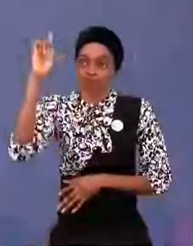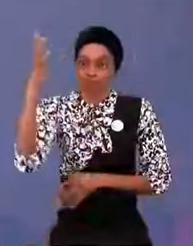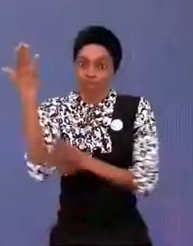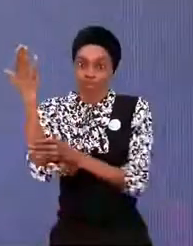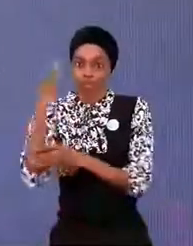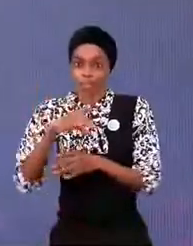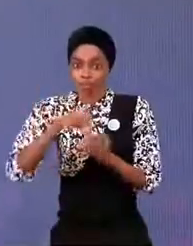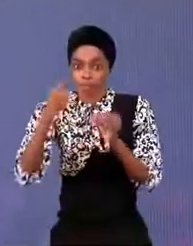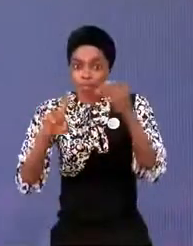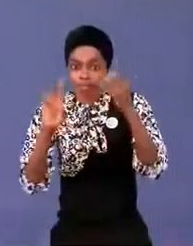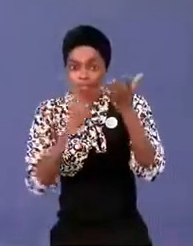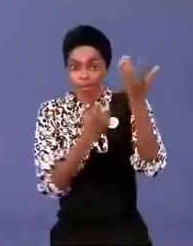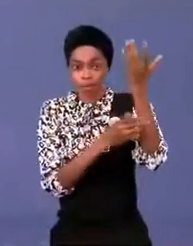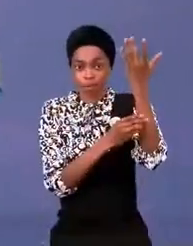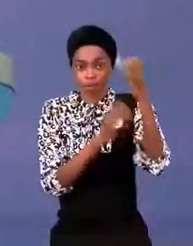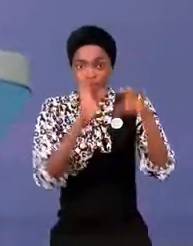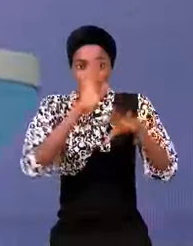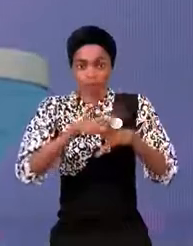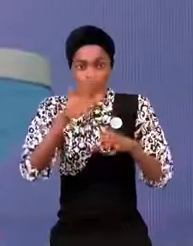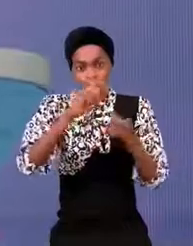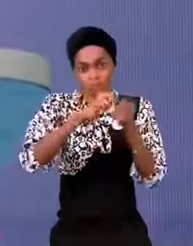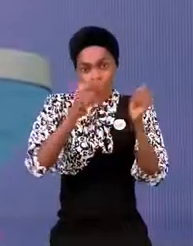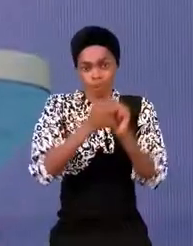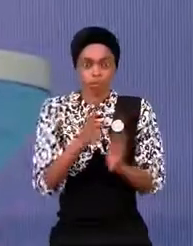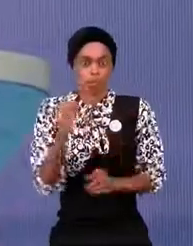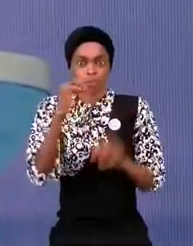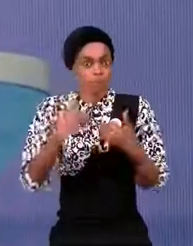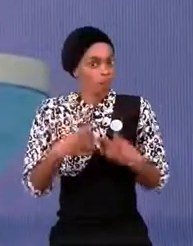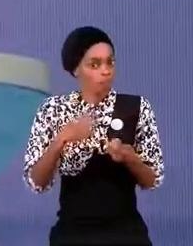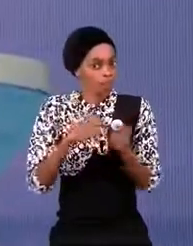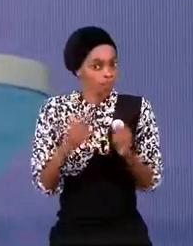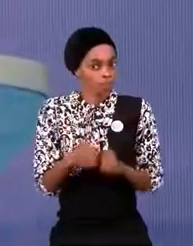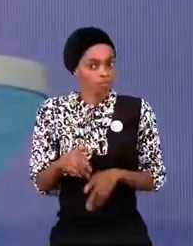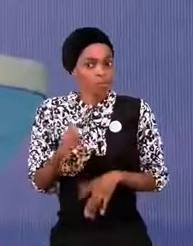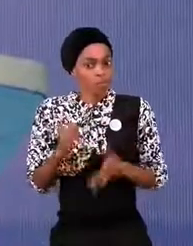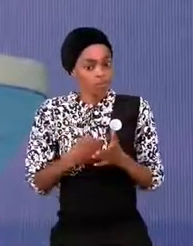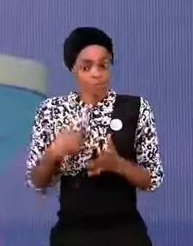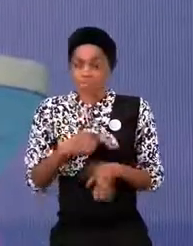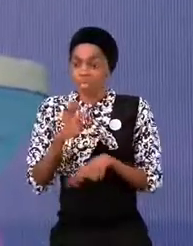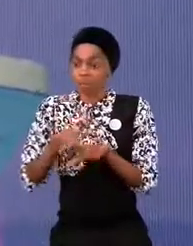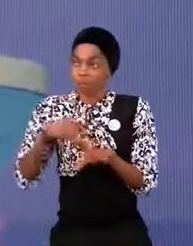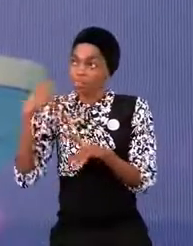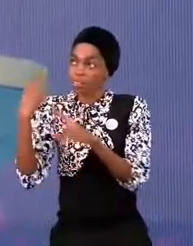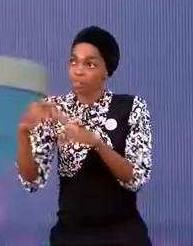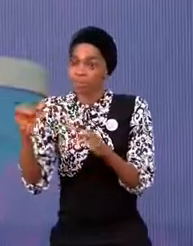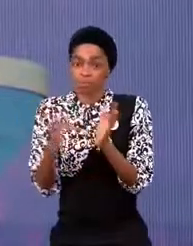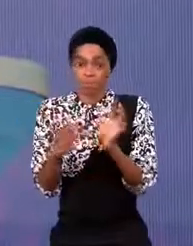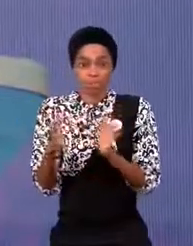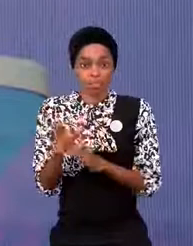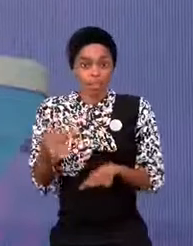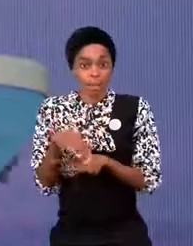problème. Une fois que nous mentionnons le nom de Jésus, et à la mention du nom de